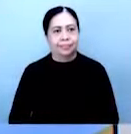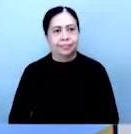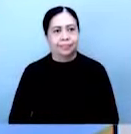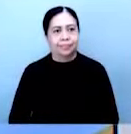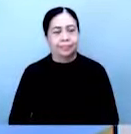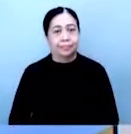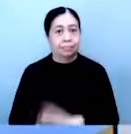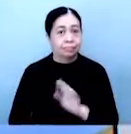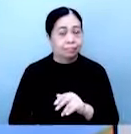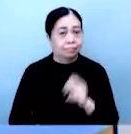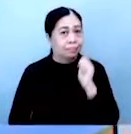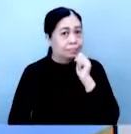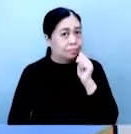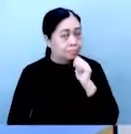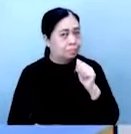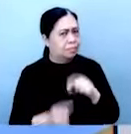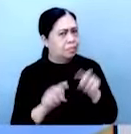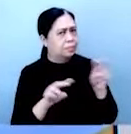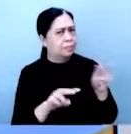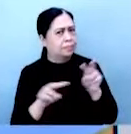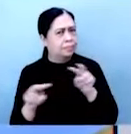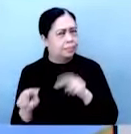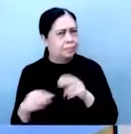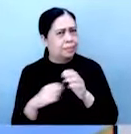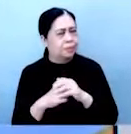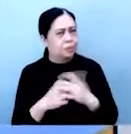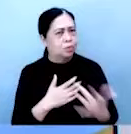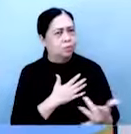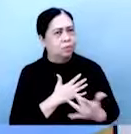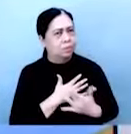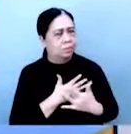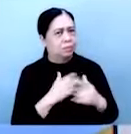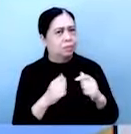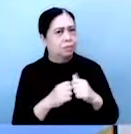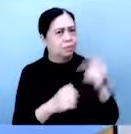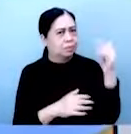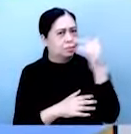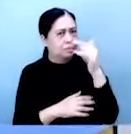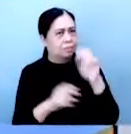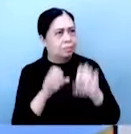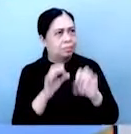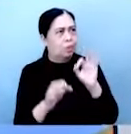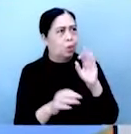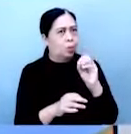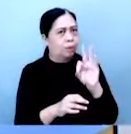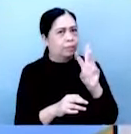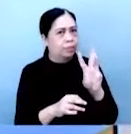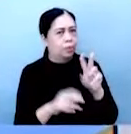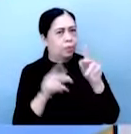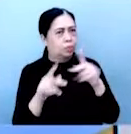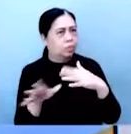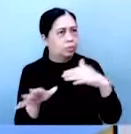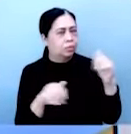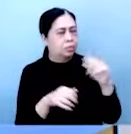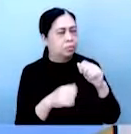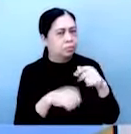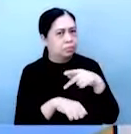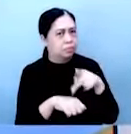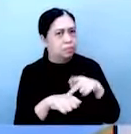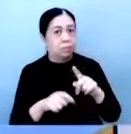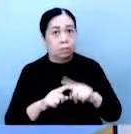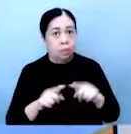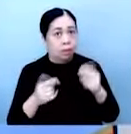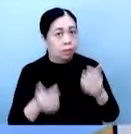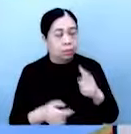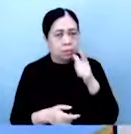O partner, madalas tayong makakita ng mga nakakaanting na tagpo sa airport tuwing may OFW na aalis ng bansa. Pero iba ang kurot